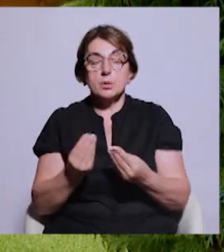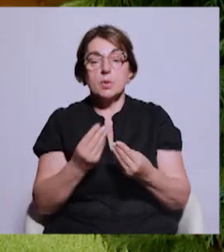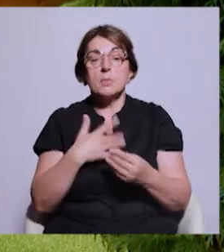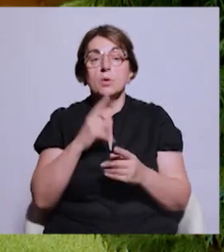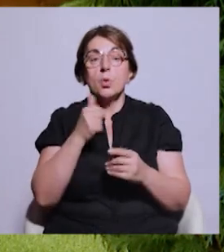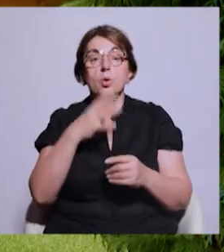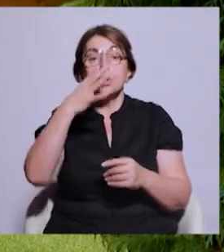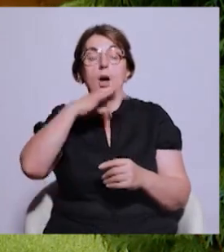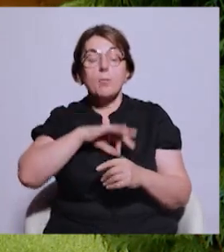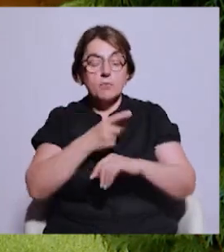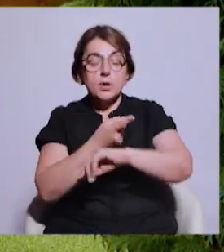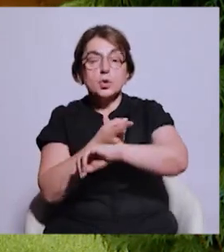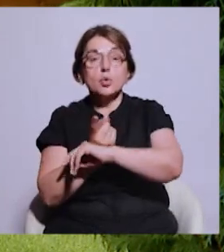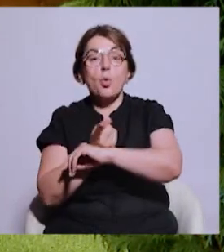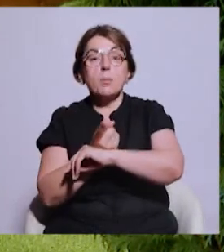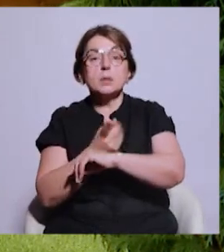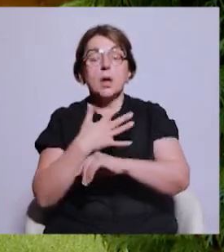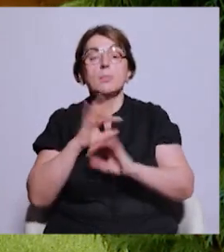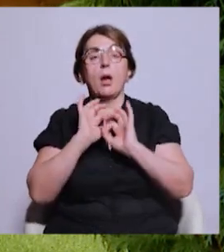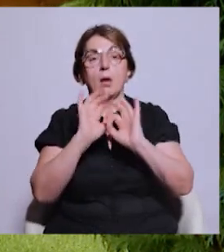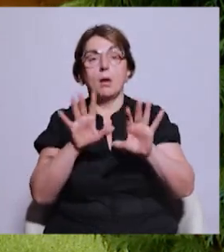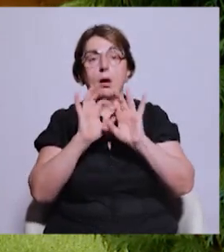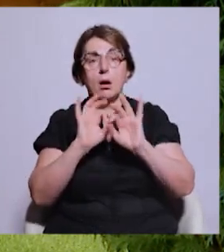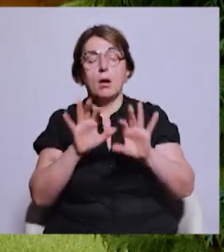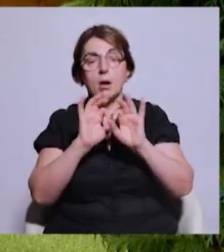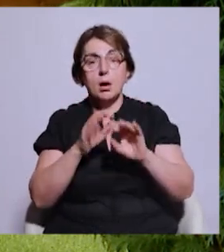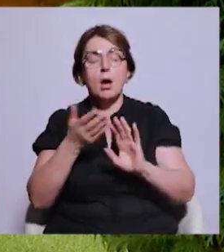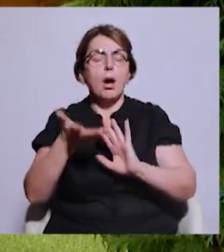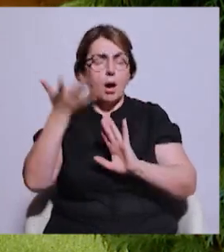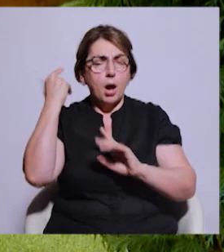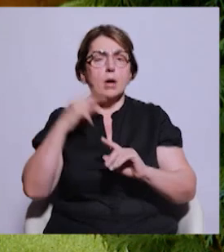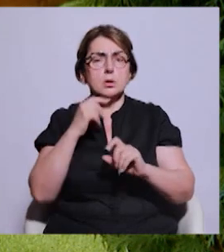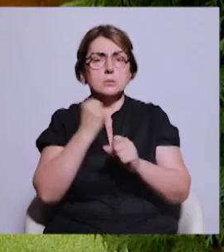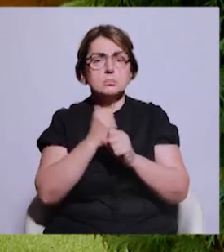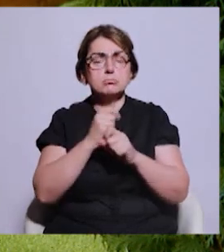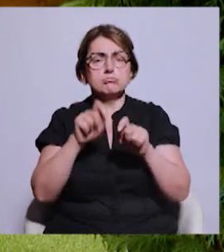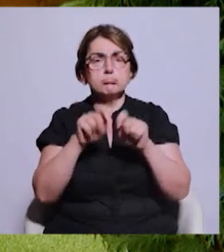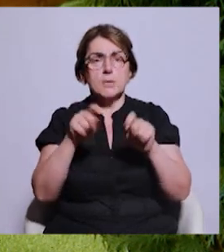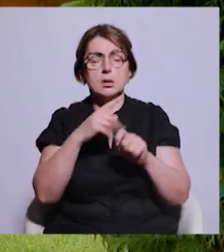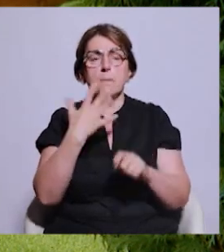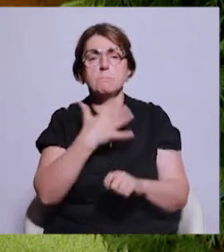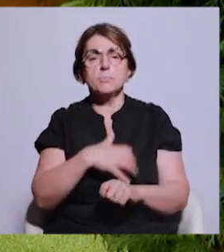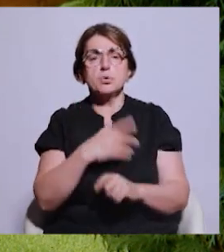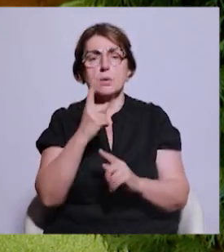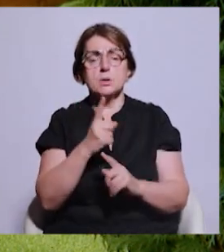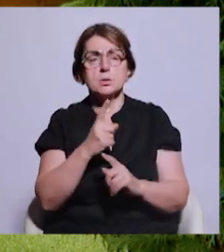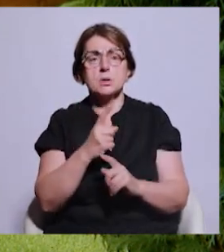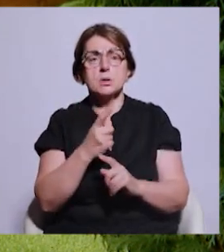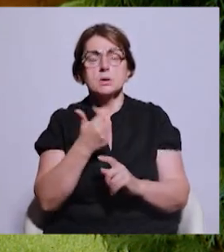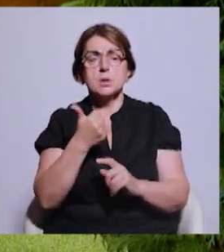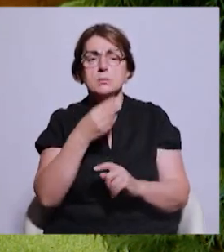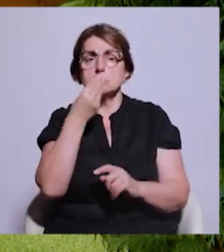გადავიდე იმაზე, თუ როგორ გამოვიყენოთ კომპასი, რადგან ამდენი ვისაუბრე, ამდენი ხნის წინათ შეიქმნა, ესე იგი საკმაოდ მნიშვნელოვანი და